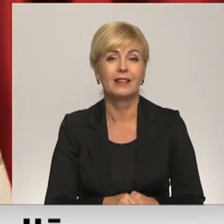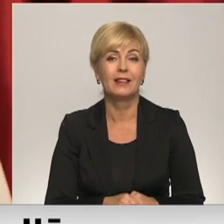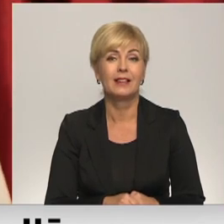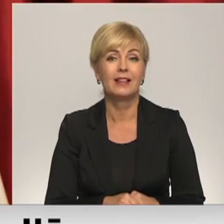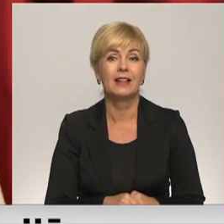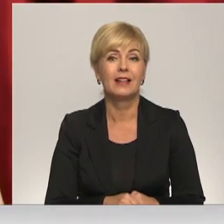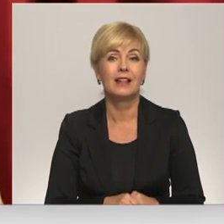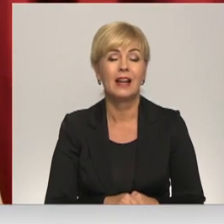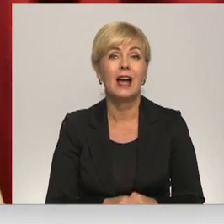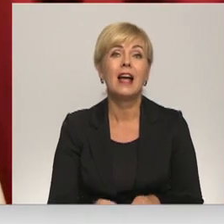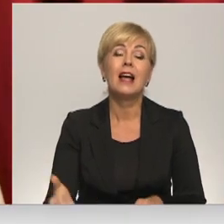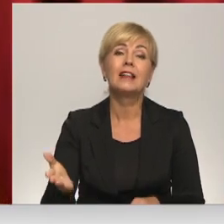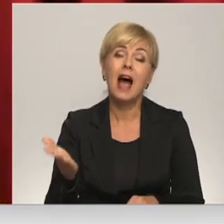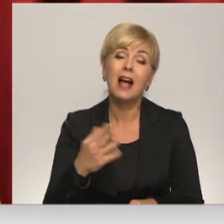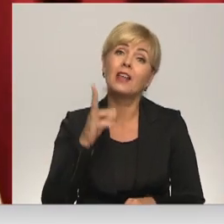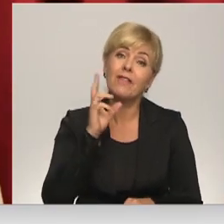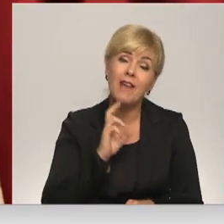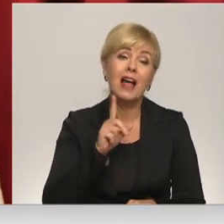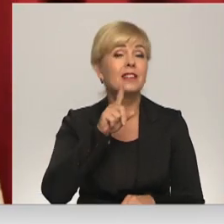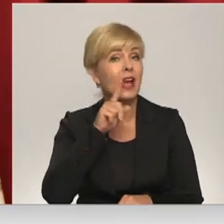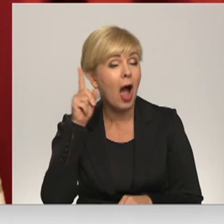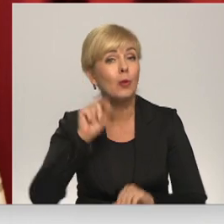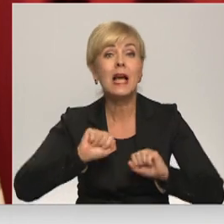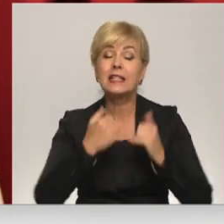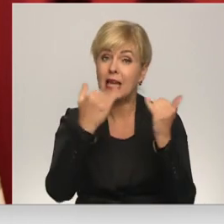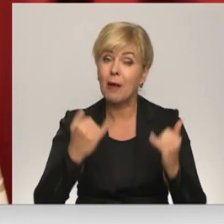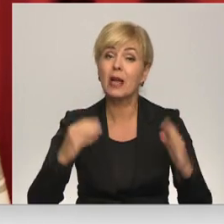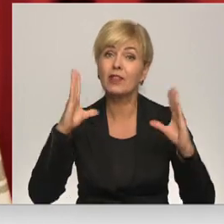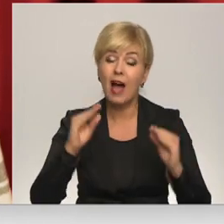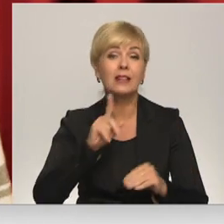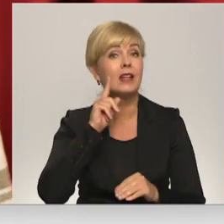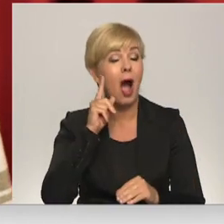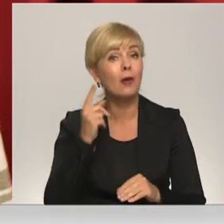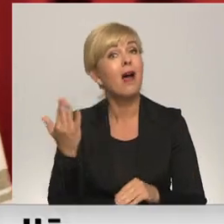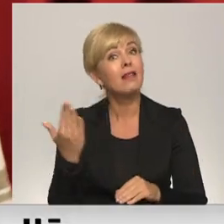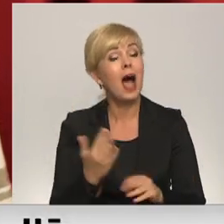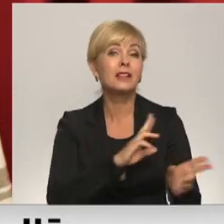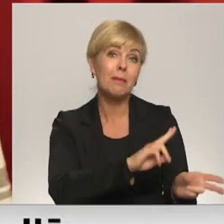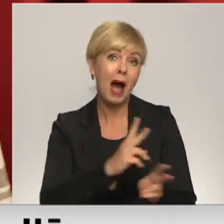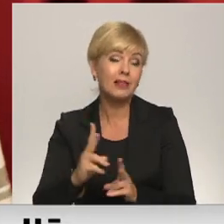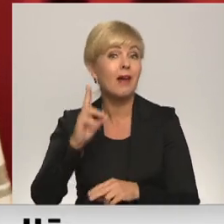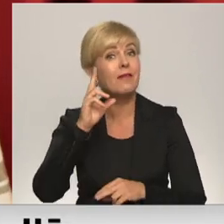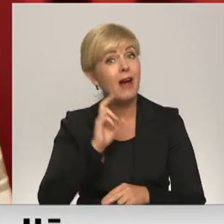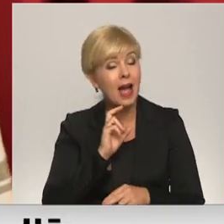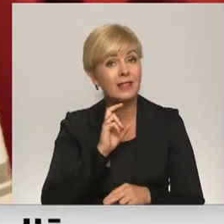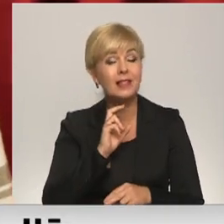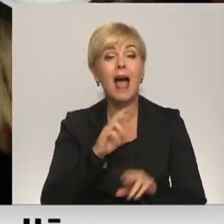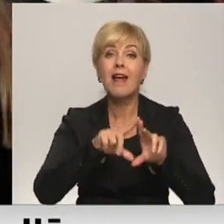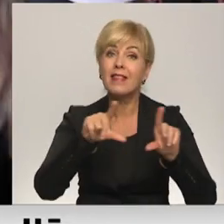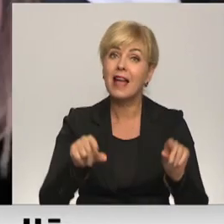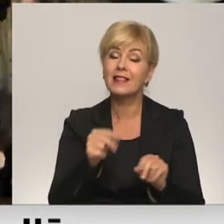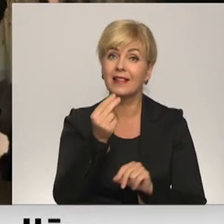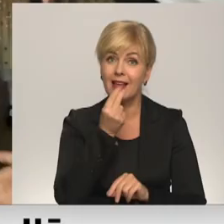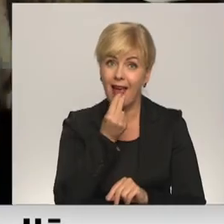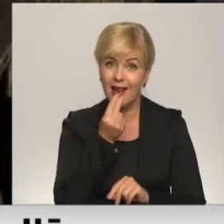Nāca veci, nāca jauni, Ziemassvētku vakarā. Jauni nāca padējot, veci nāca desasēst.